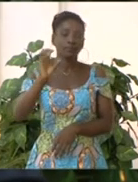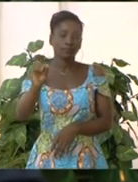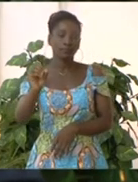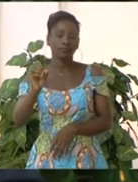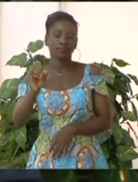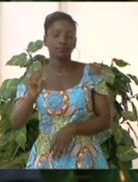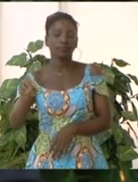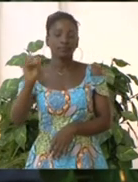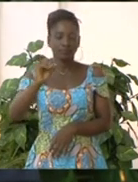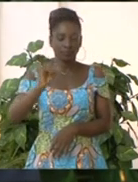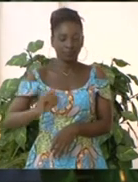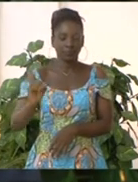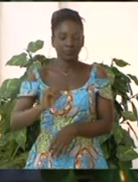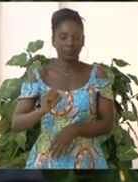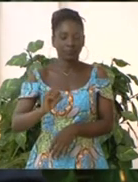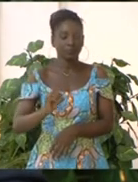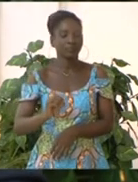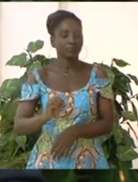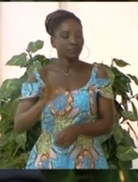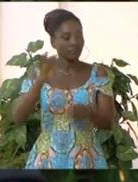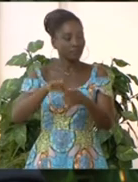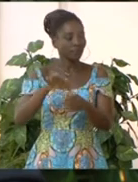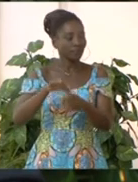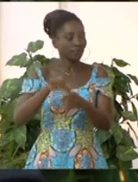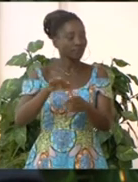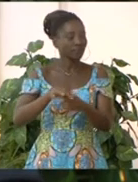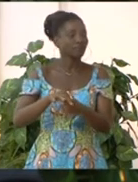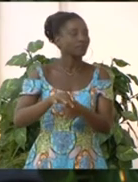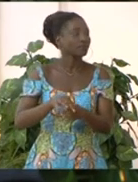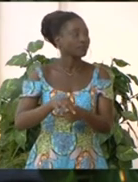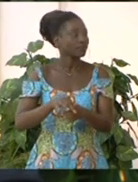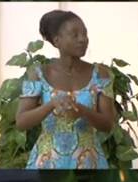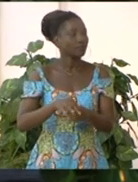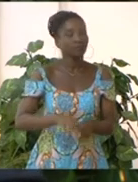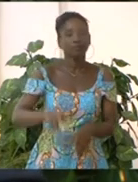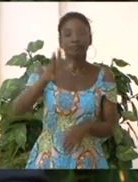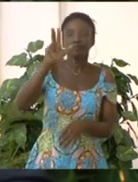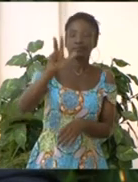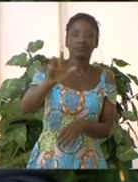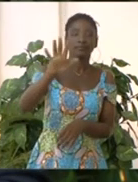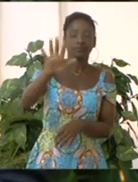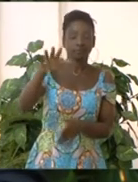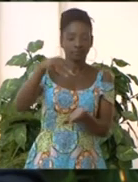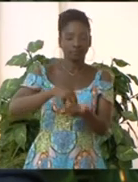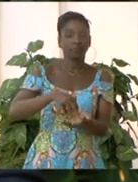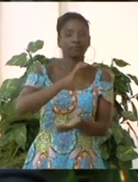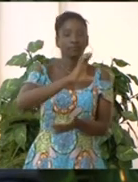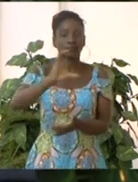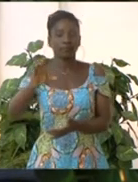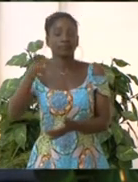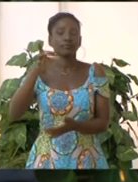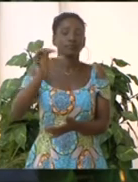suffrages exprimés à 5594 haute